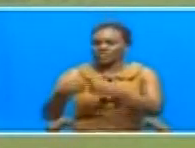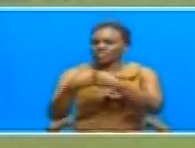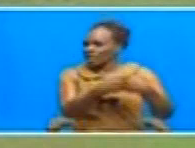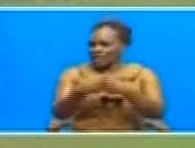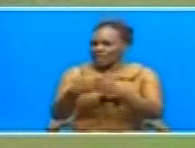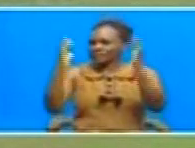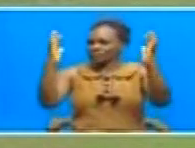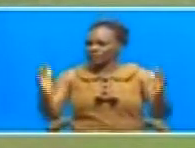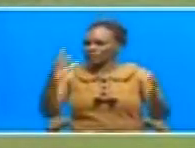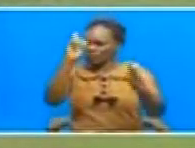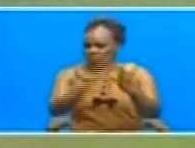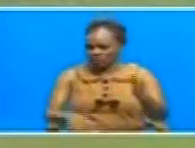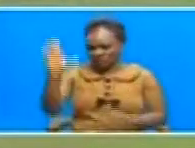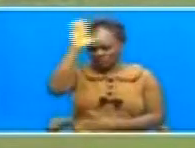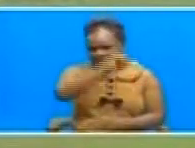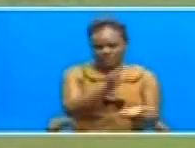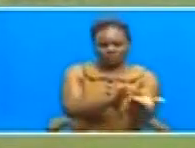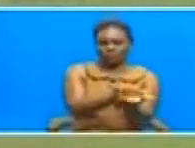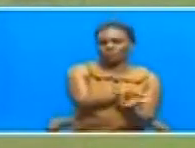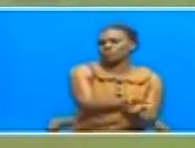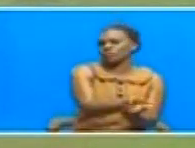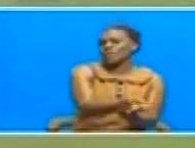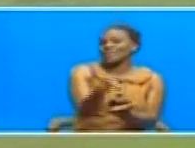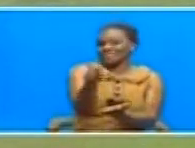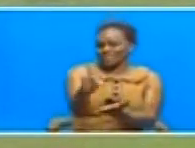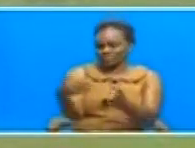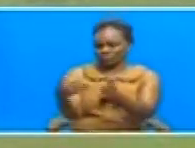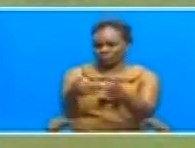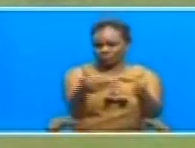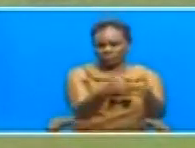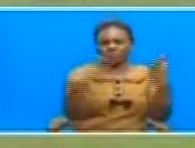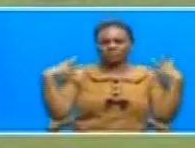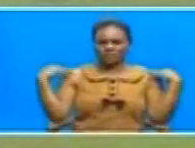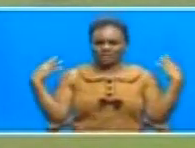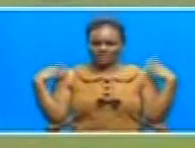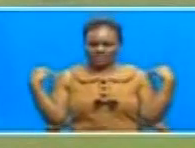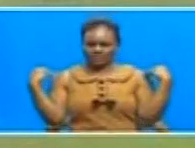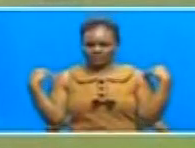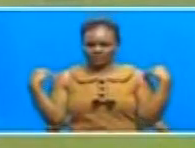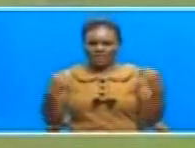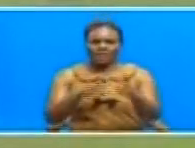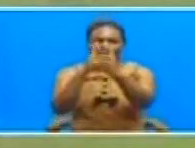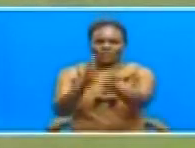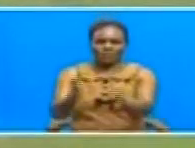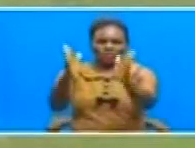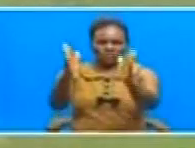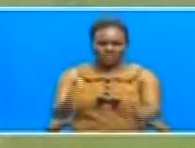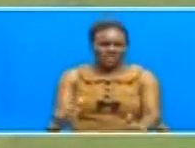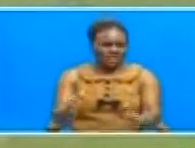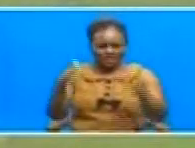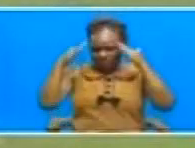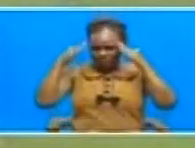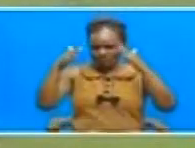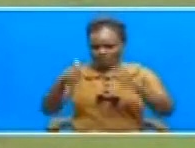yao kuu kwa sasa ni ukosefu wa fedha, jambo ambalo linazidi kulemaza maandalizi yao. Moses Wahisi